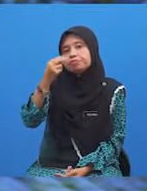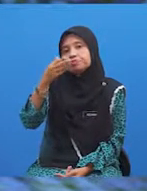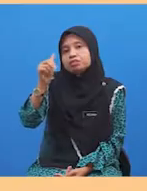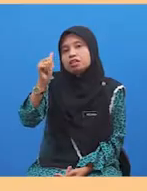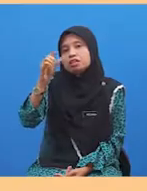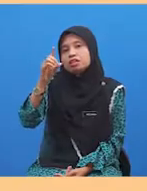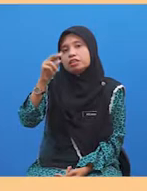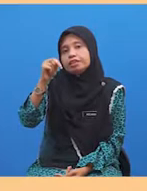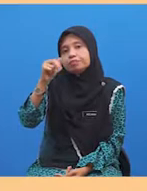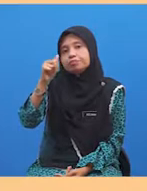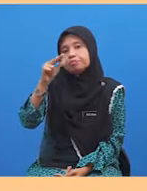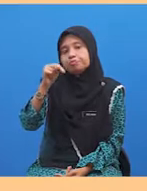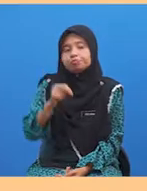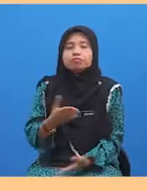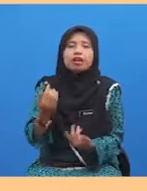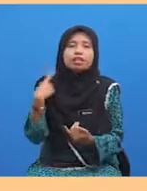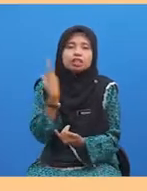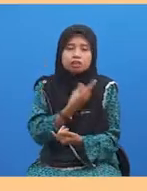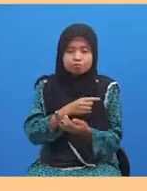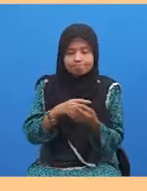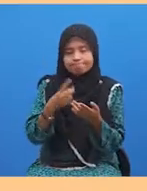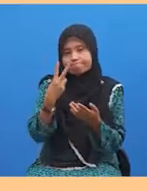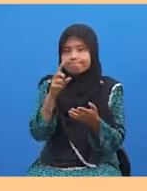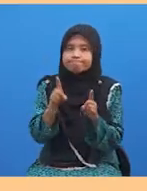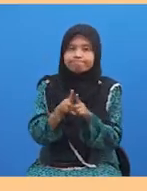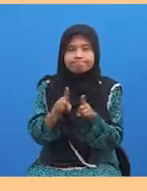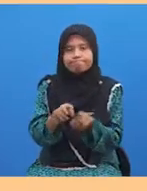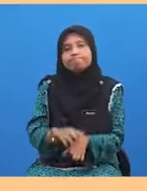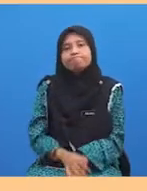Talib. Mari kita lihat bersama-sama.